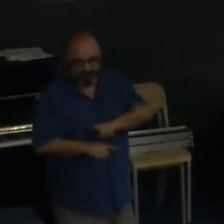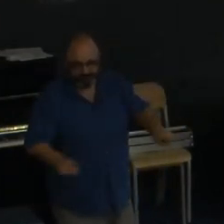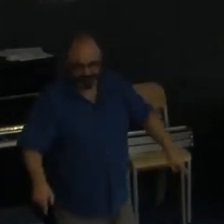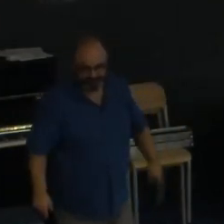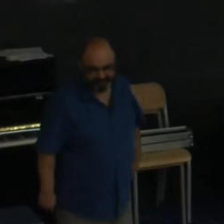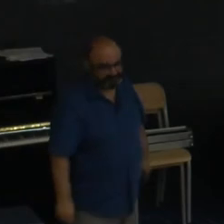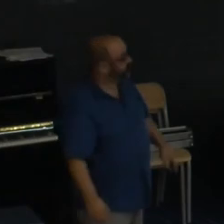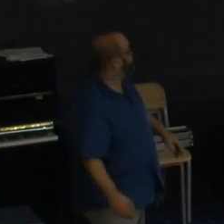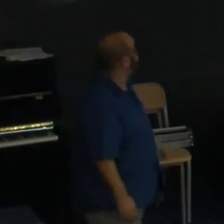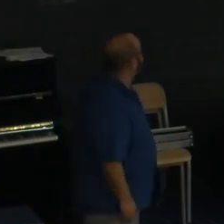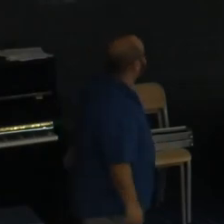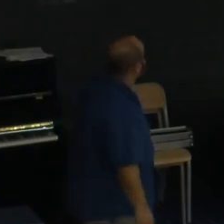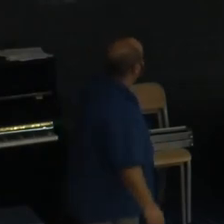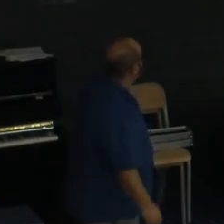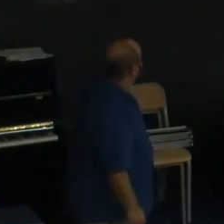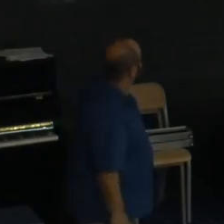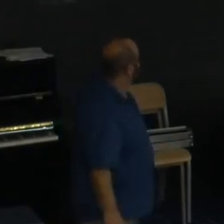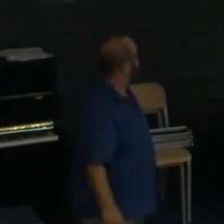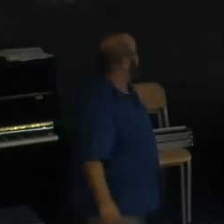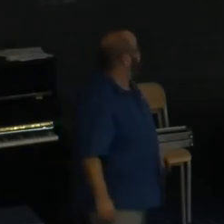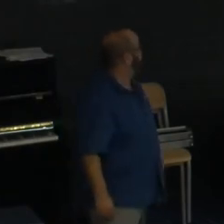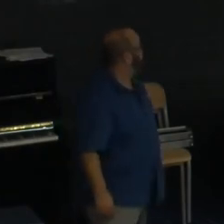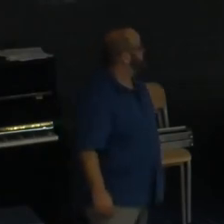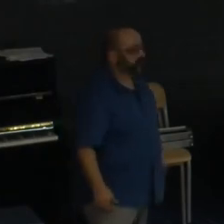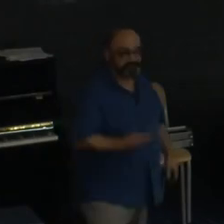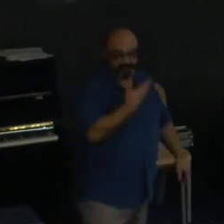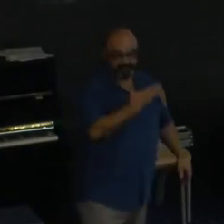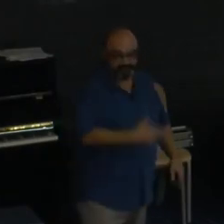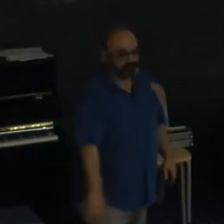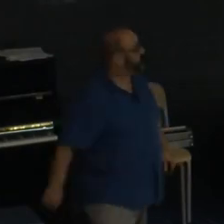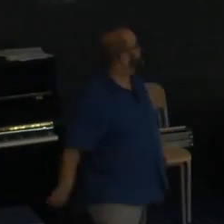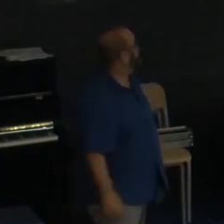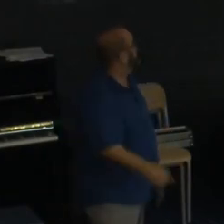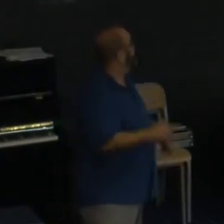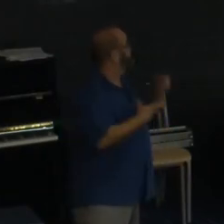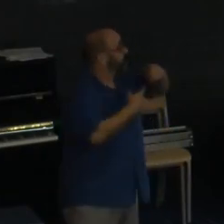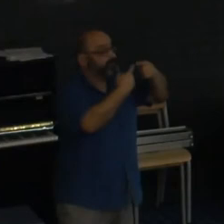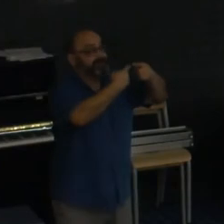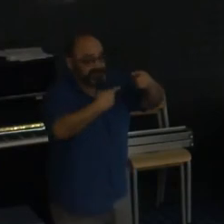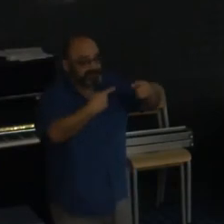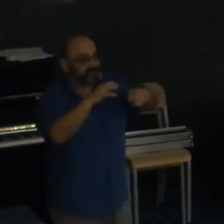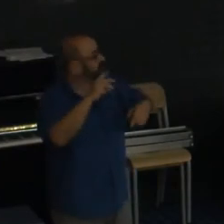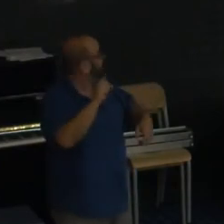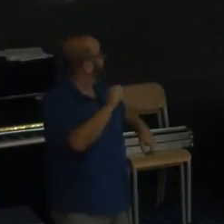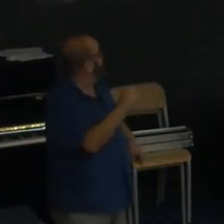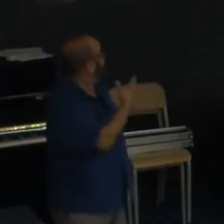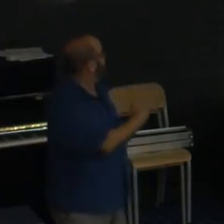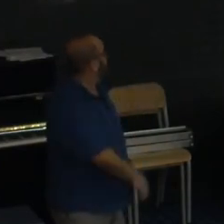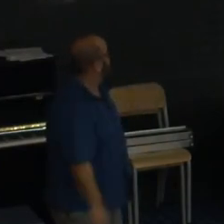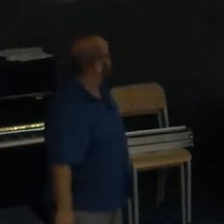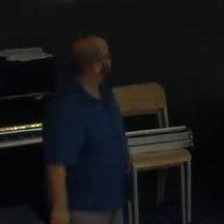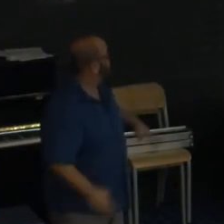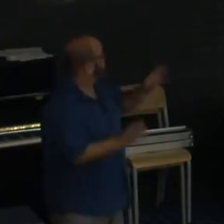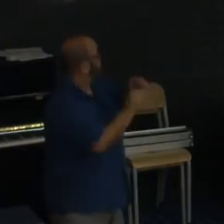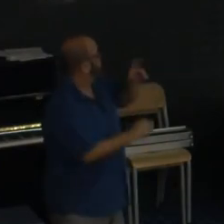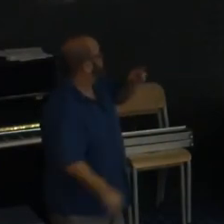Et on peut faire directement PD self underscore dict. Donc ça équivaut à ça. Alors, je